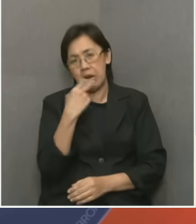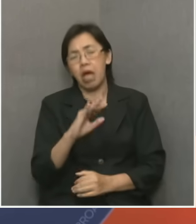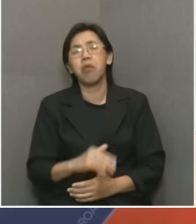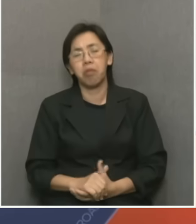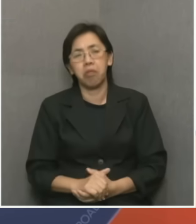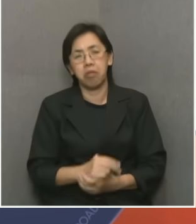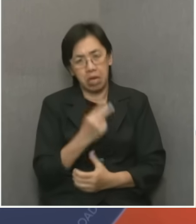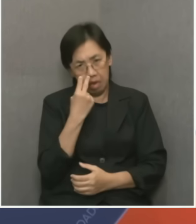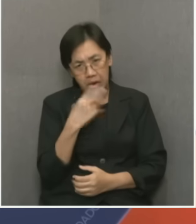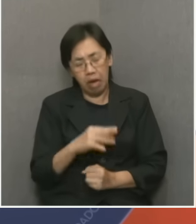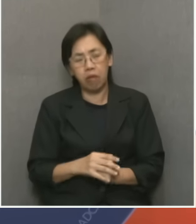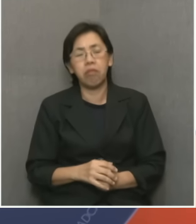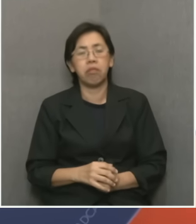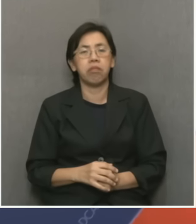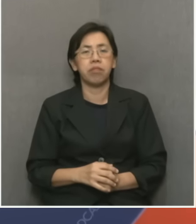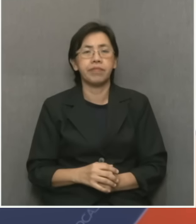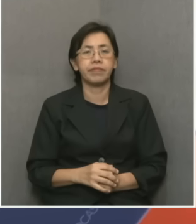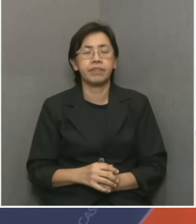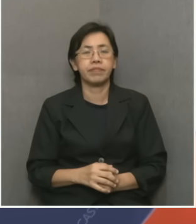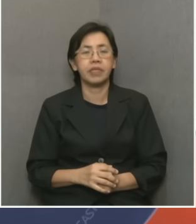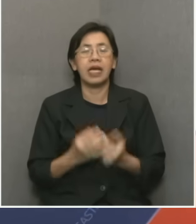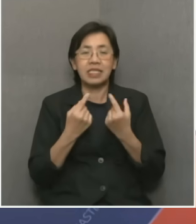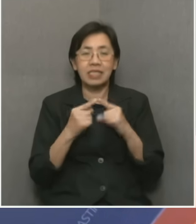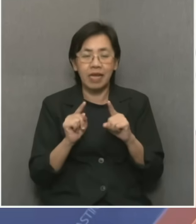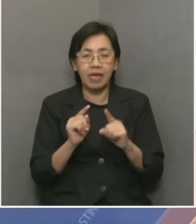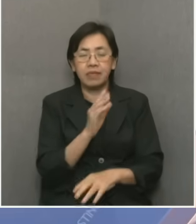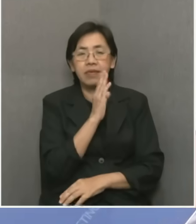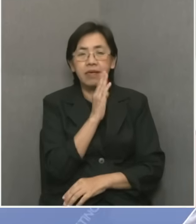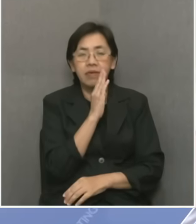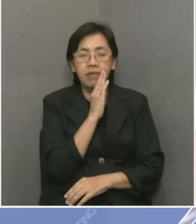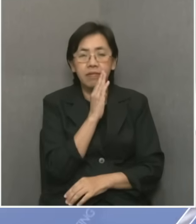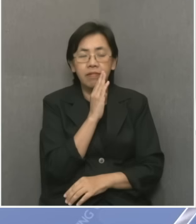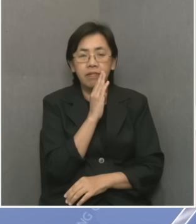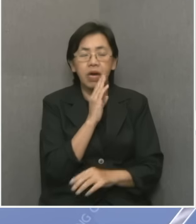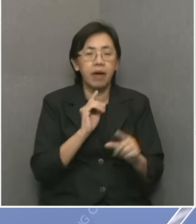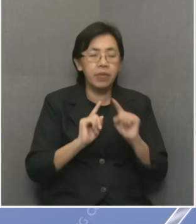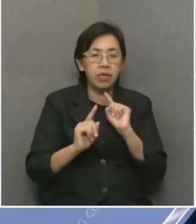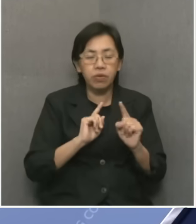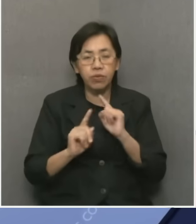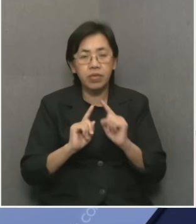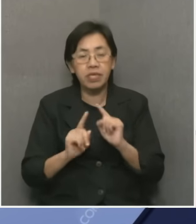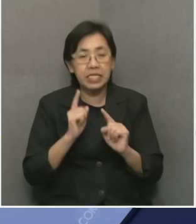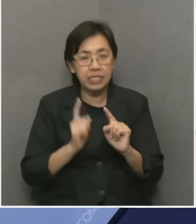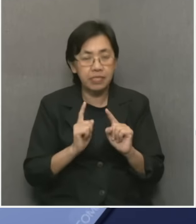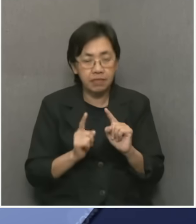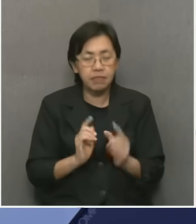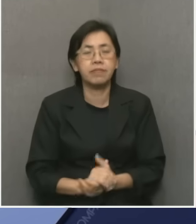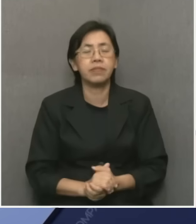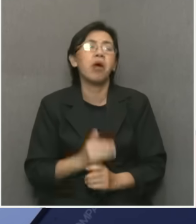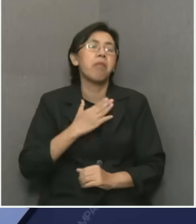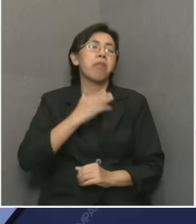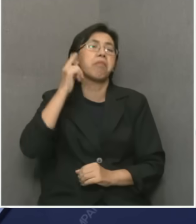าละนะครับแต่ว่าถ้าสมมติว่ามันมีการพูดคุยนะเรื่องนี้จริงๆเนี่ยนะผมคิด